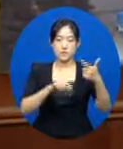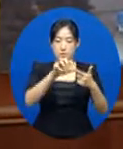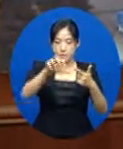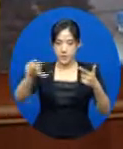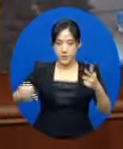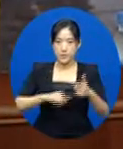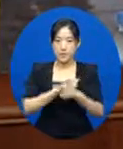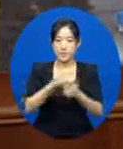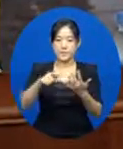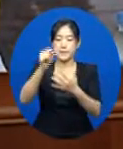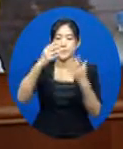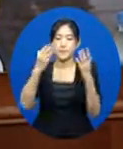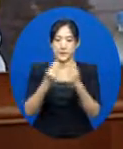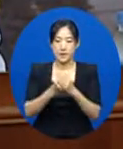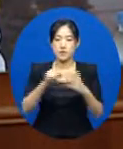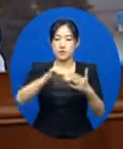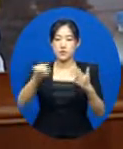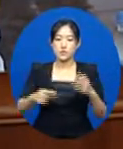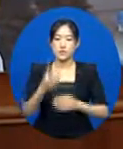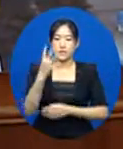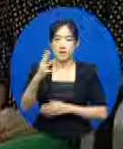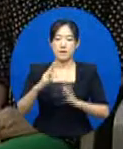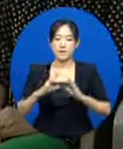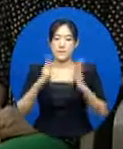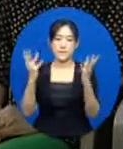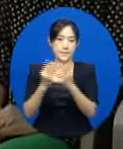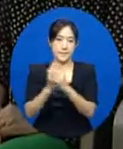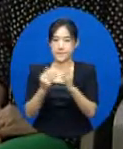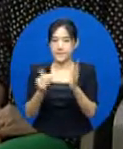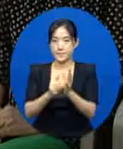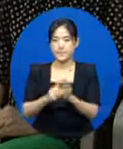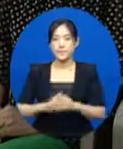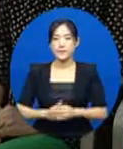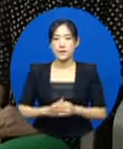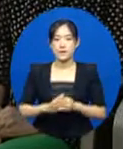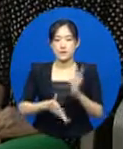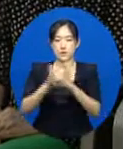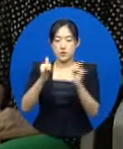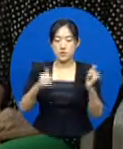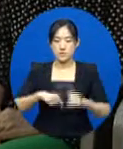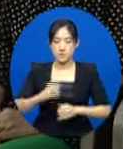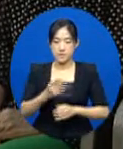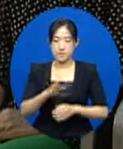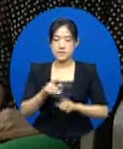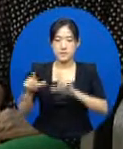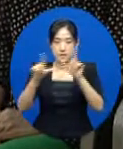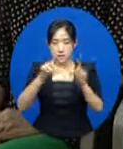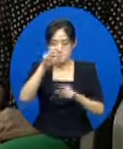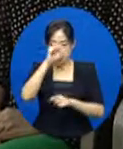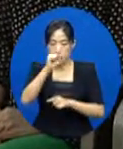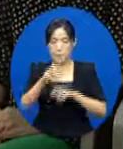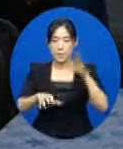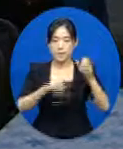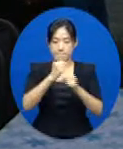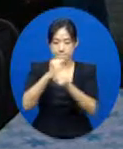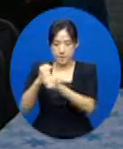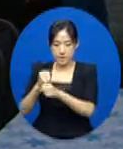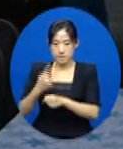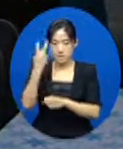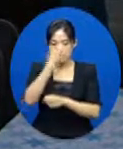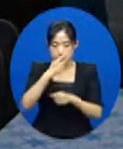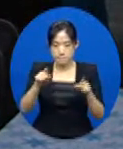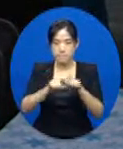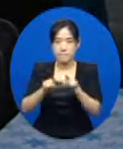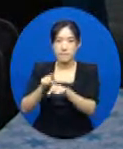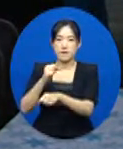마을이 심사 결정돼 4개 마을이 준공을 완료했는데요. 주민 스스로가 살기 좋은 마을을 가꾸고 정비하는